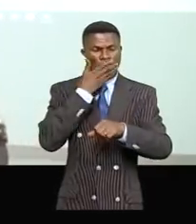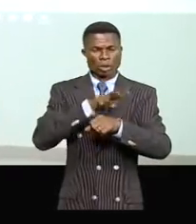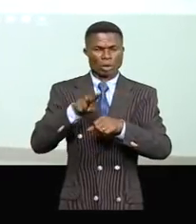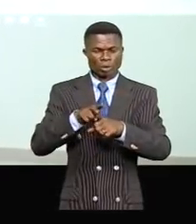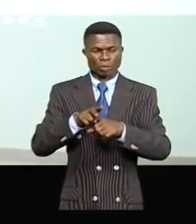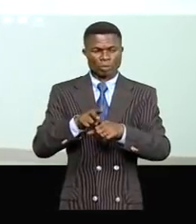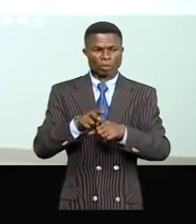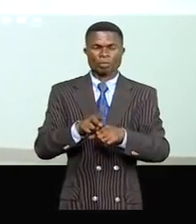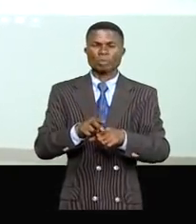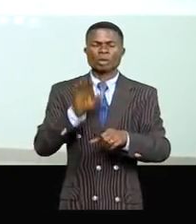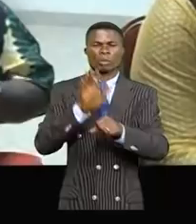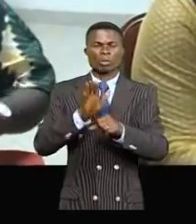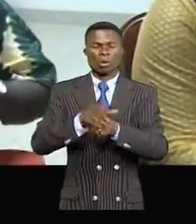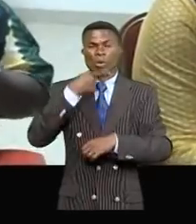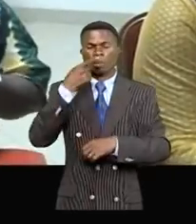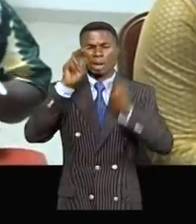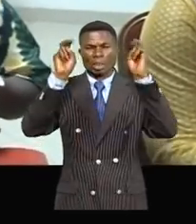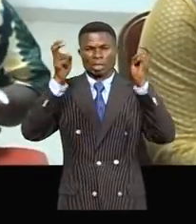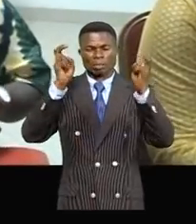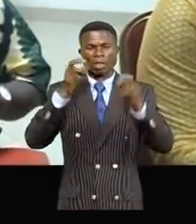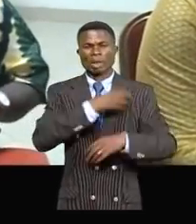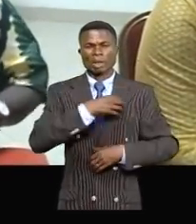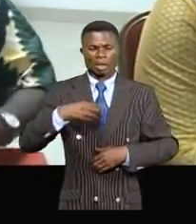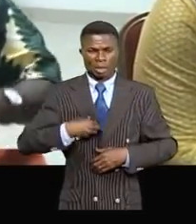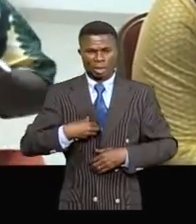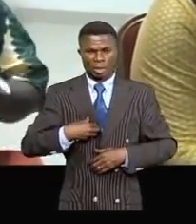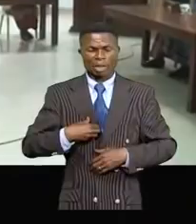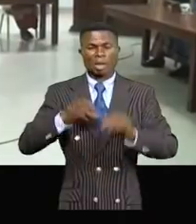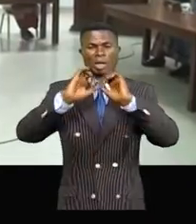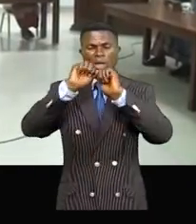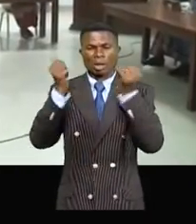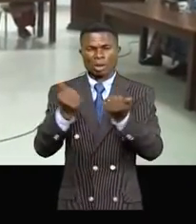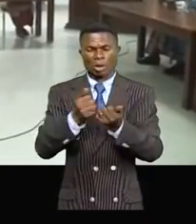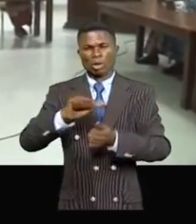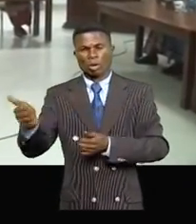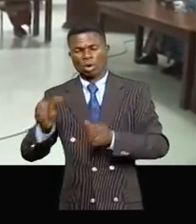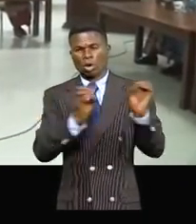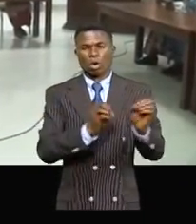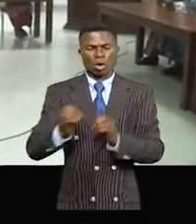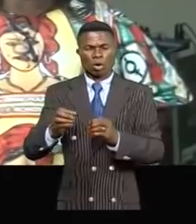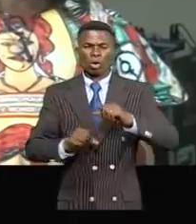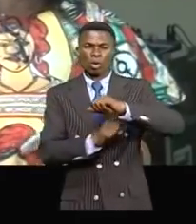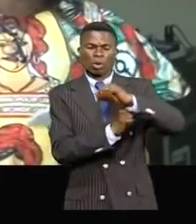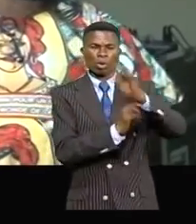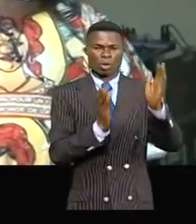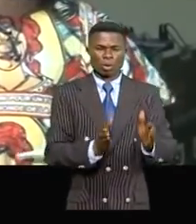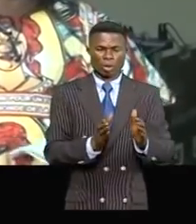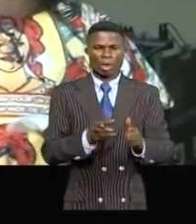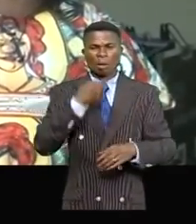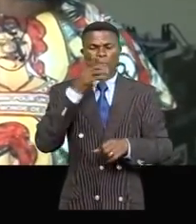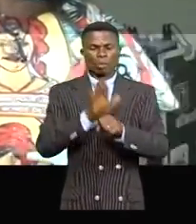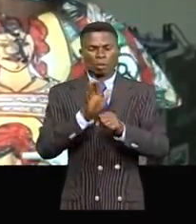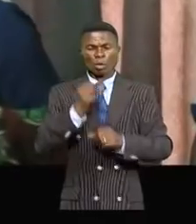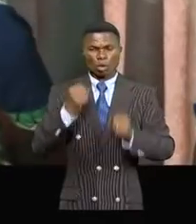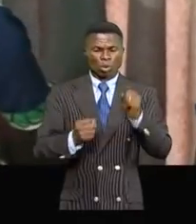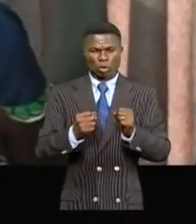Des panélistes ont abordé différents sujets. Les femmes de la BFND ainsi que celles des organisations partenaires se sont armées de